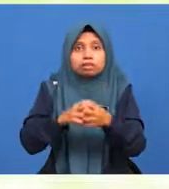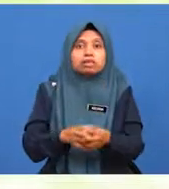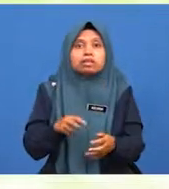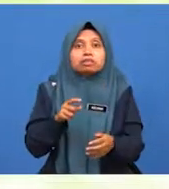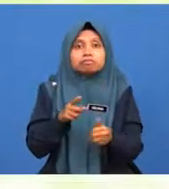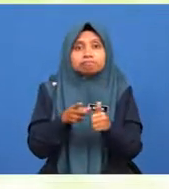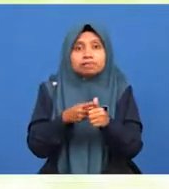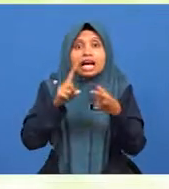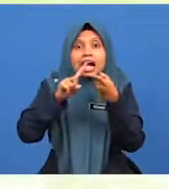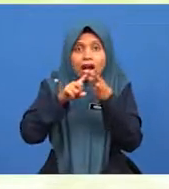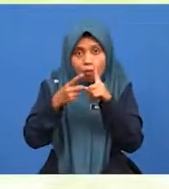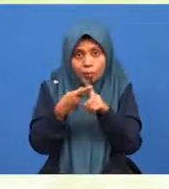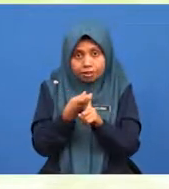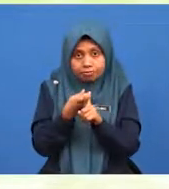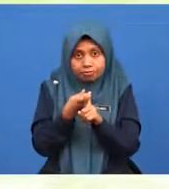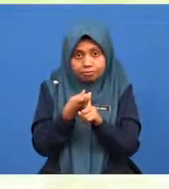kawan,